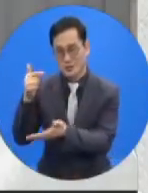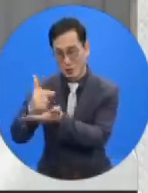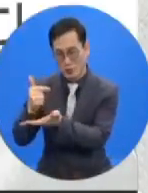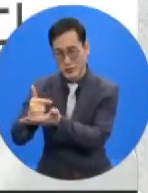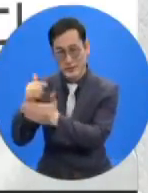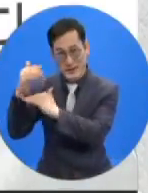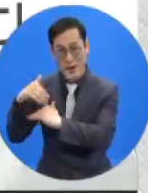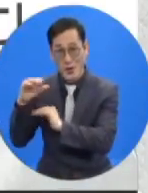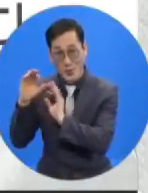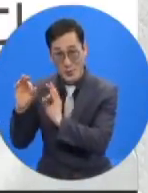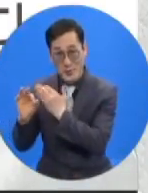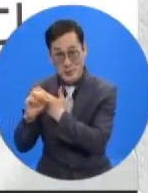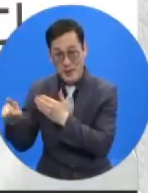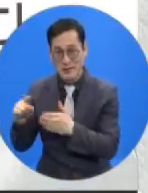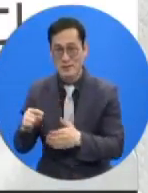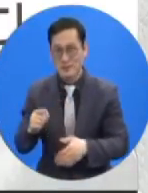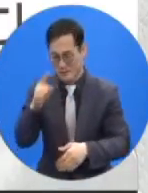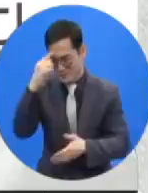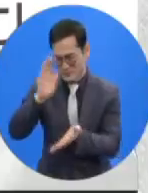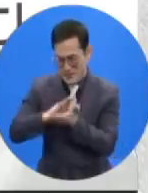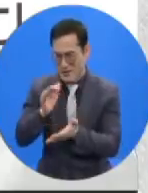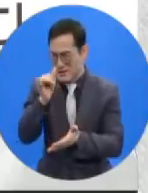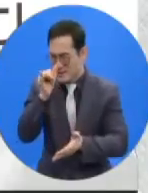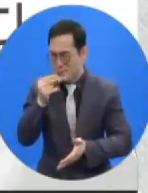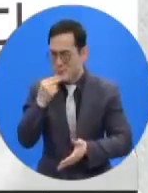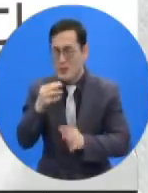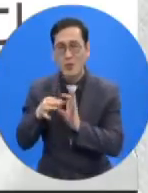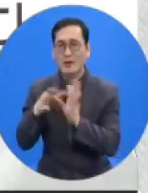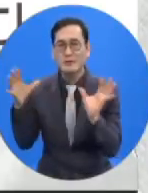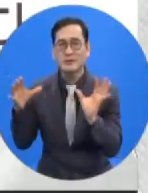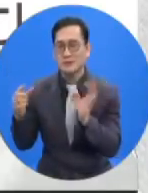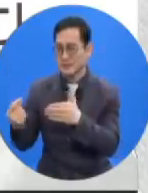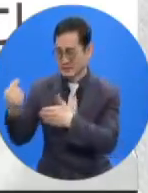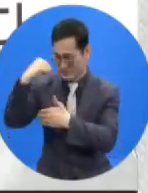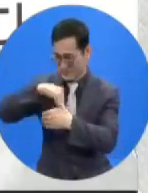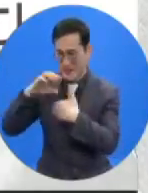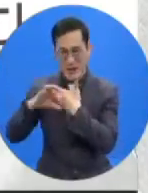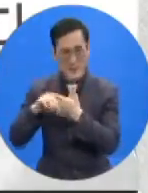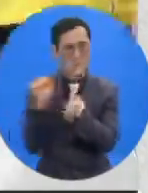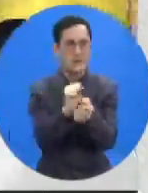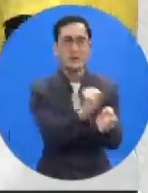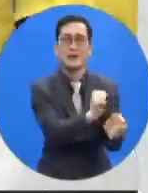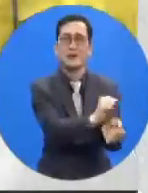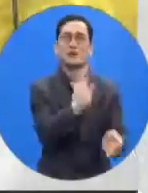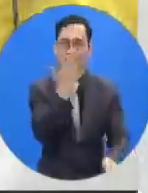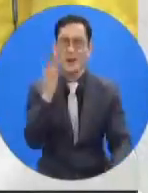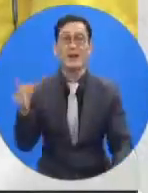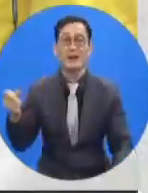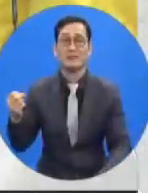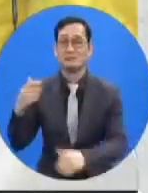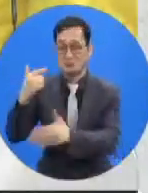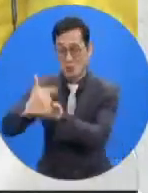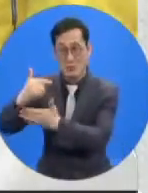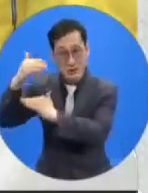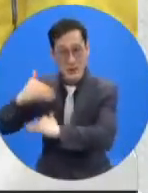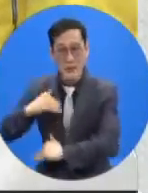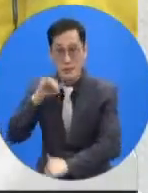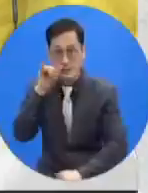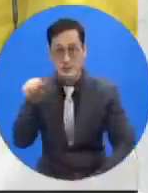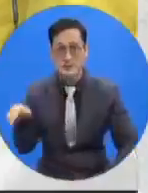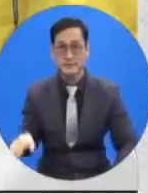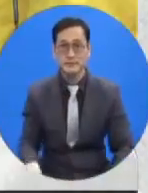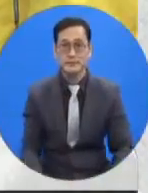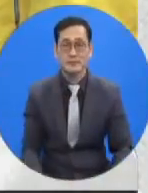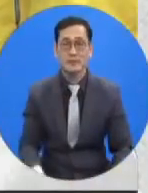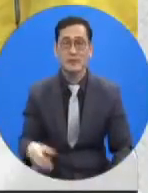시기나 잠복기 또는 경미한 증상일 때도 전파 능력이 상당하다라는 그런 연구 결과가 있고요. 그리고 더군다나